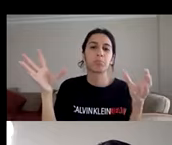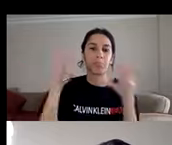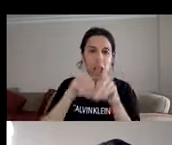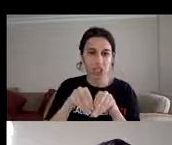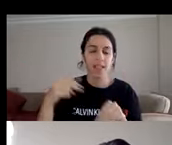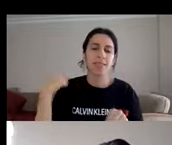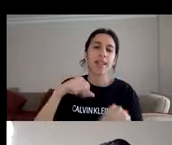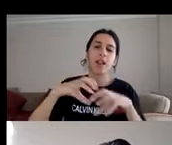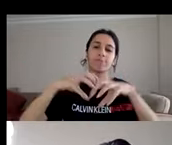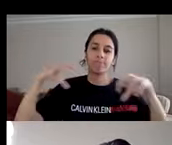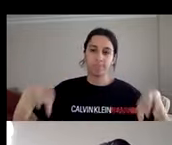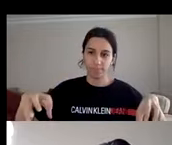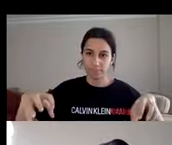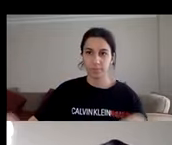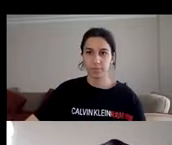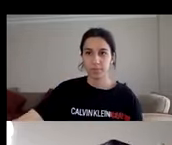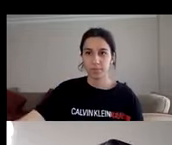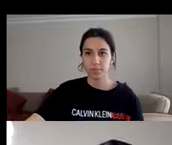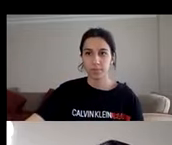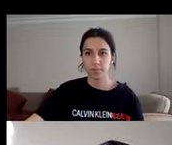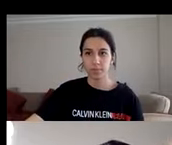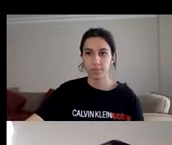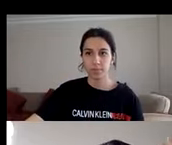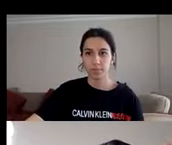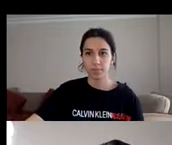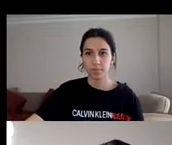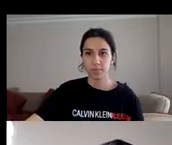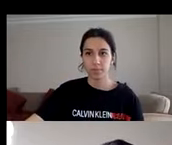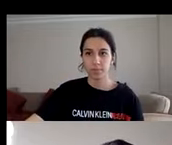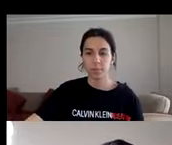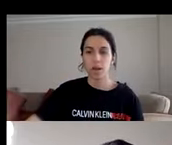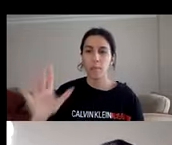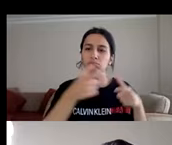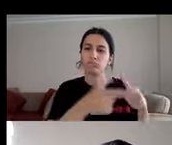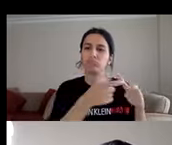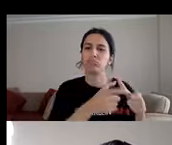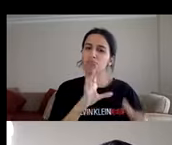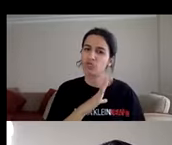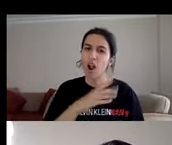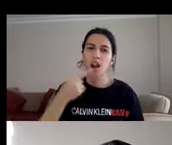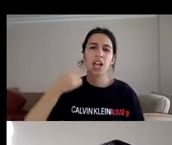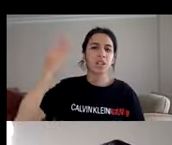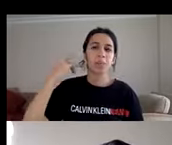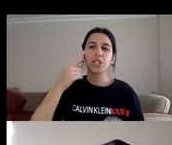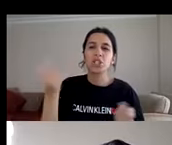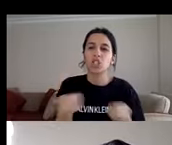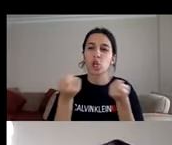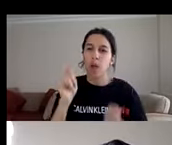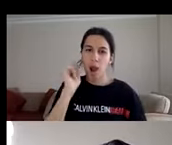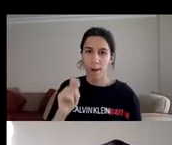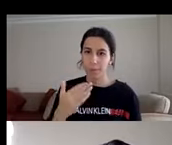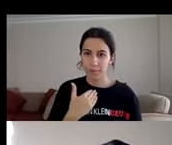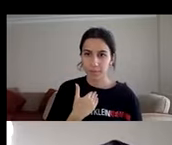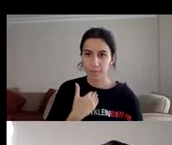ayrıldı biliyorsunuz. Ama oralarda bir ivme var. Oradaki birimle geçtiğimiz yılın sonunda bir çalıştay yaptık.